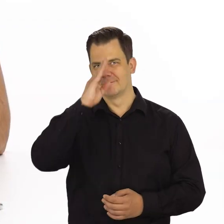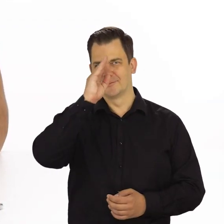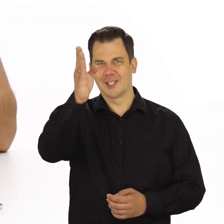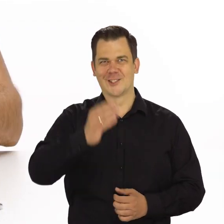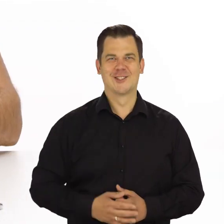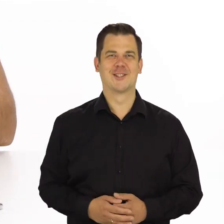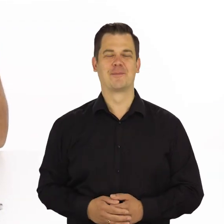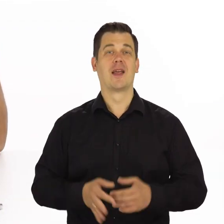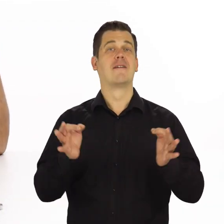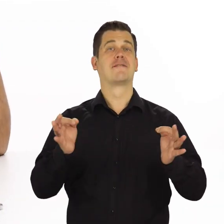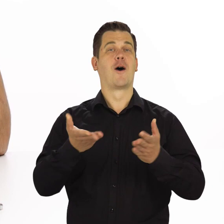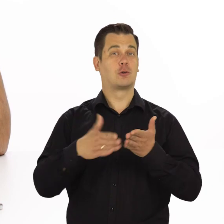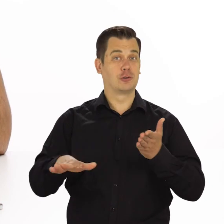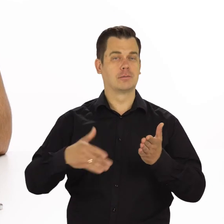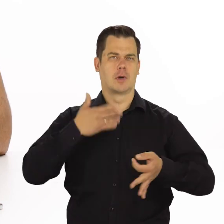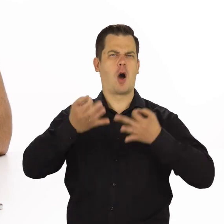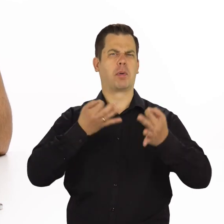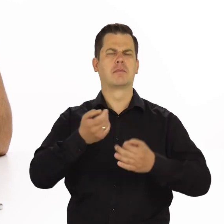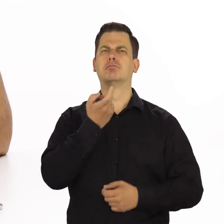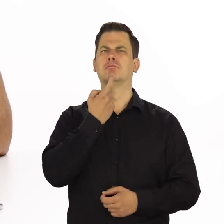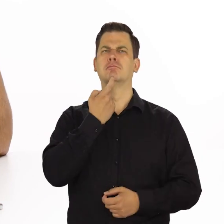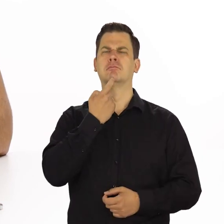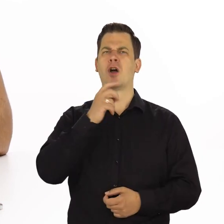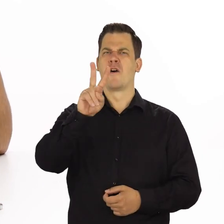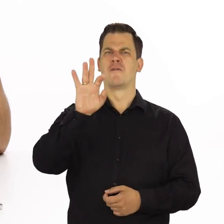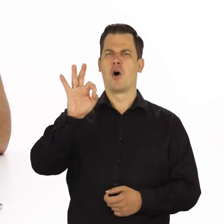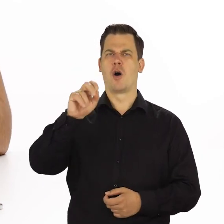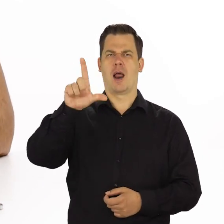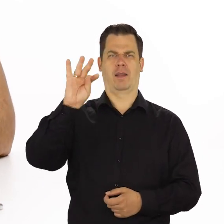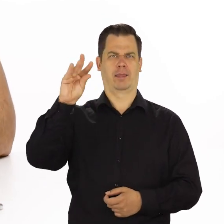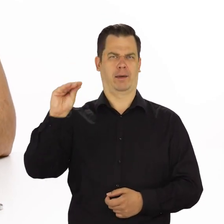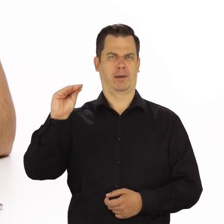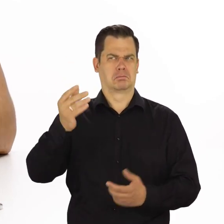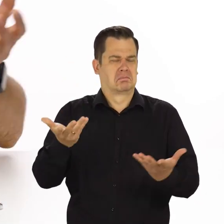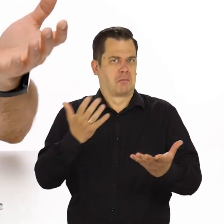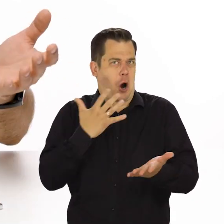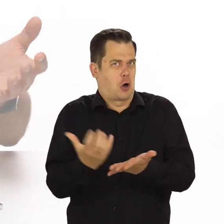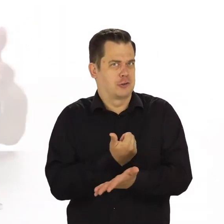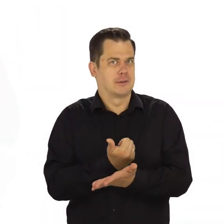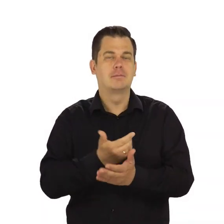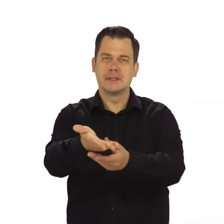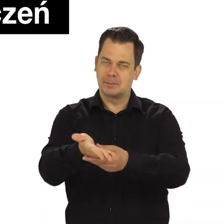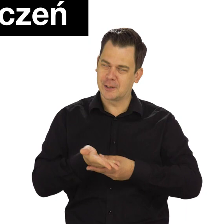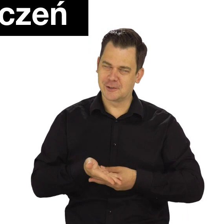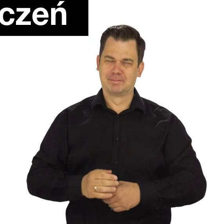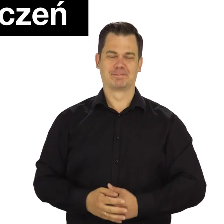Cześć! W tym odcinku opowiem o tym, czym jest Voltę i jak z niego korzystać. Zapraszam!